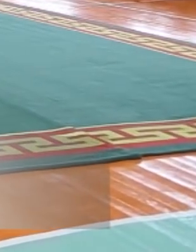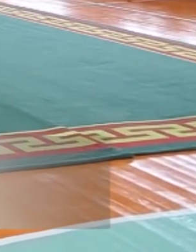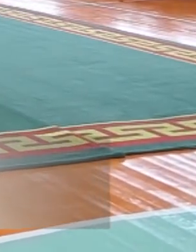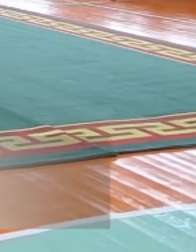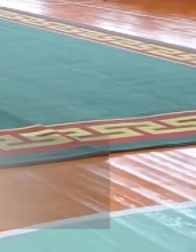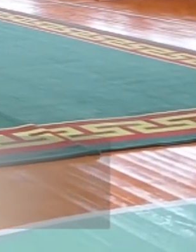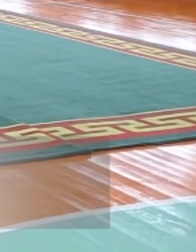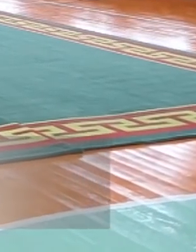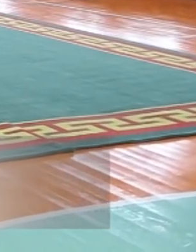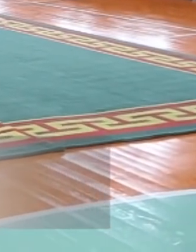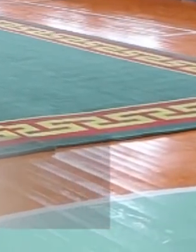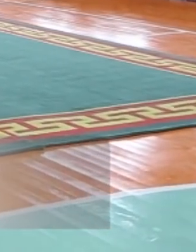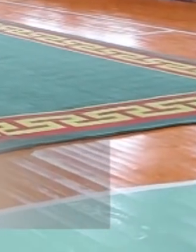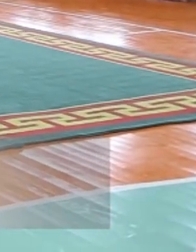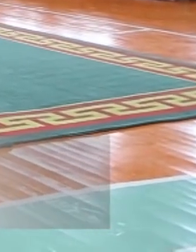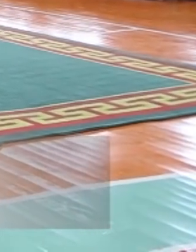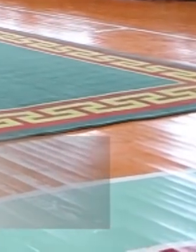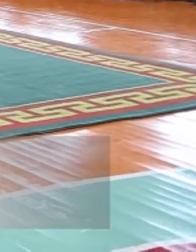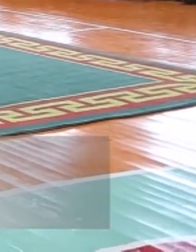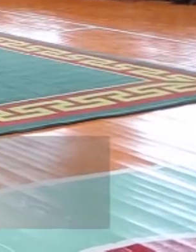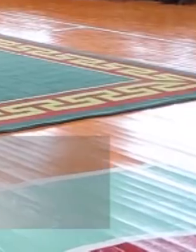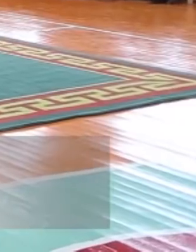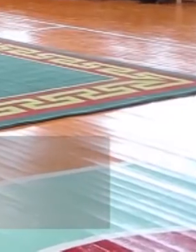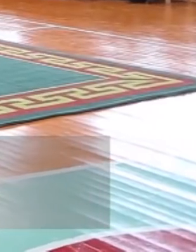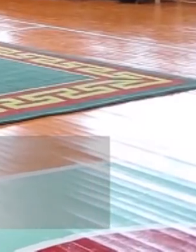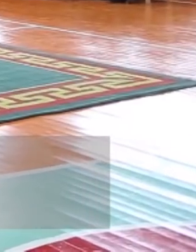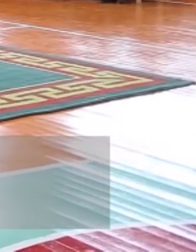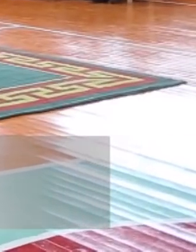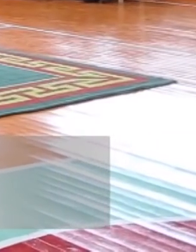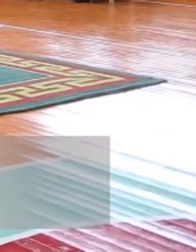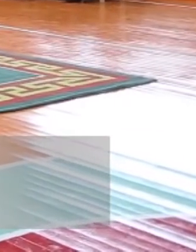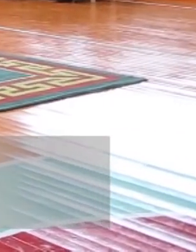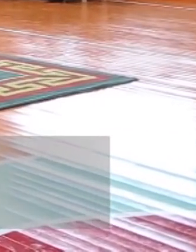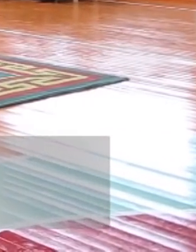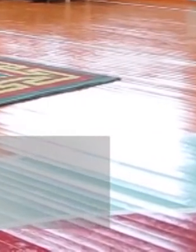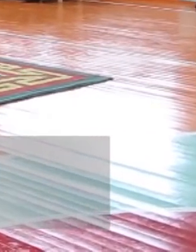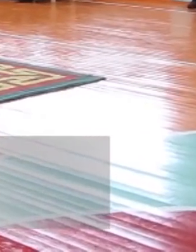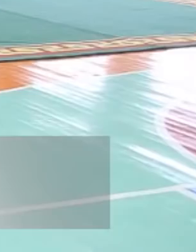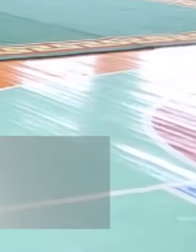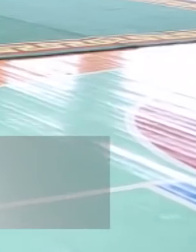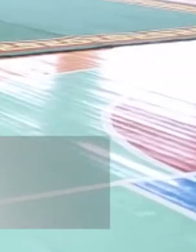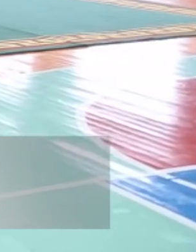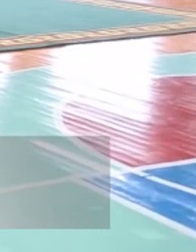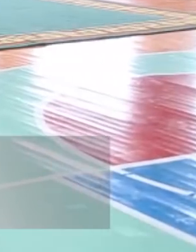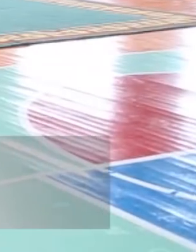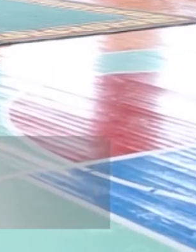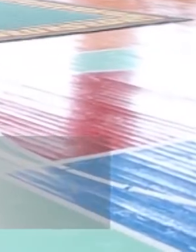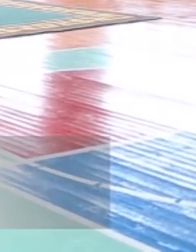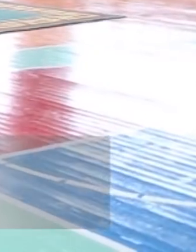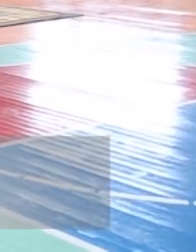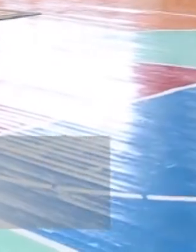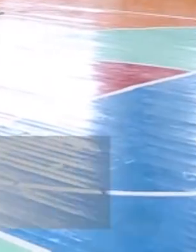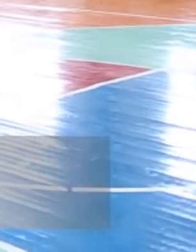мэндийг дэмжих олон төрлийн спортоор хүүхд багчуудыг хичээлүүлж, аймаг, бүс, улс, төв дэлхийд нэр алдраа сурагдуулсан шилдэг